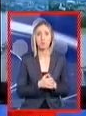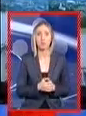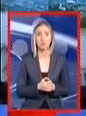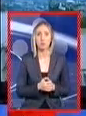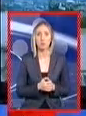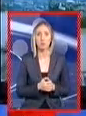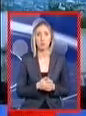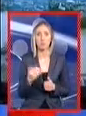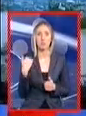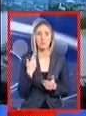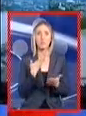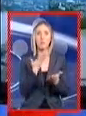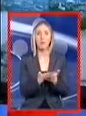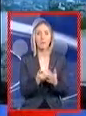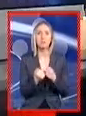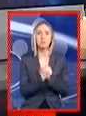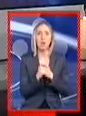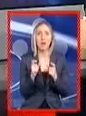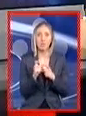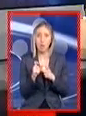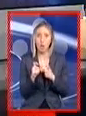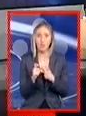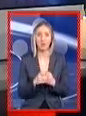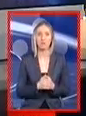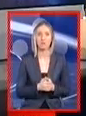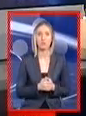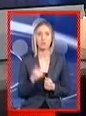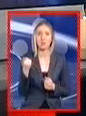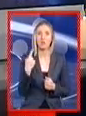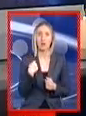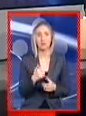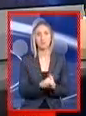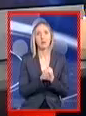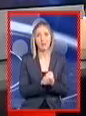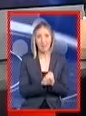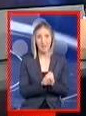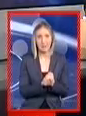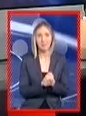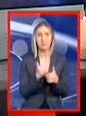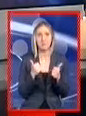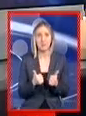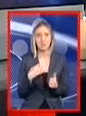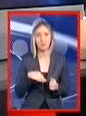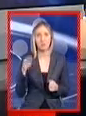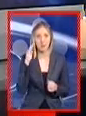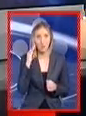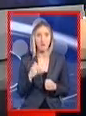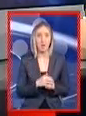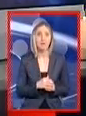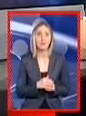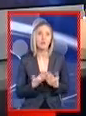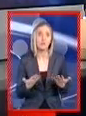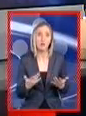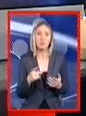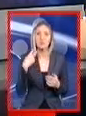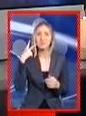po preporuci Zorana Stadinovića i rekli su zbog prijateljstva sa sadašnjim premijerom. Tako da se konstantno javljaju